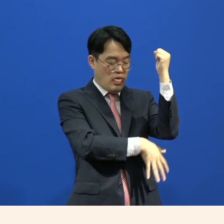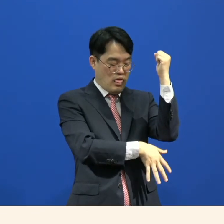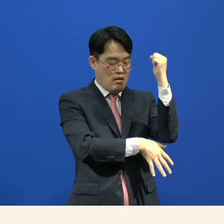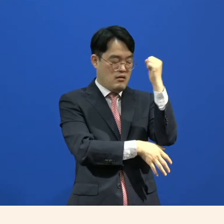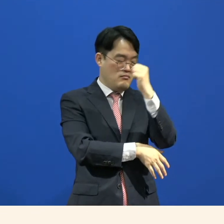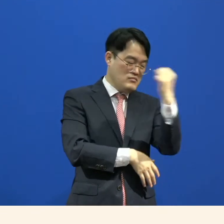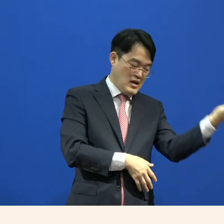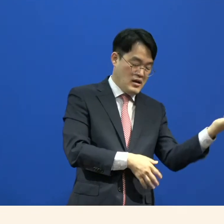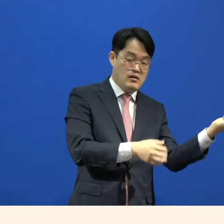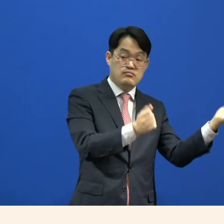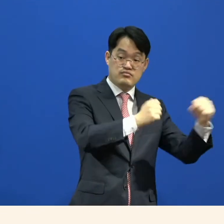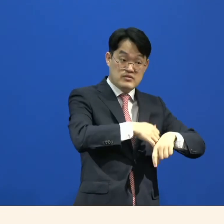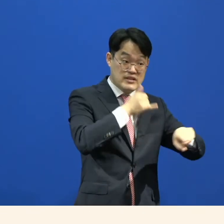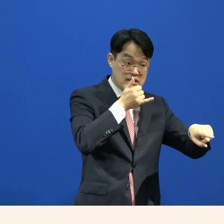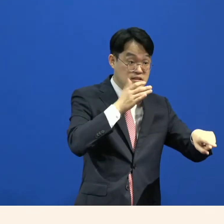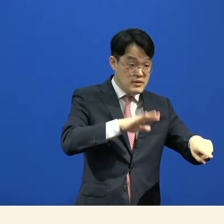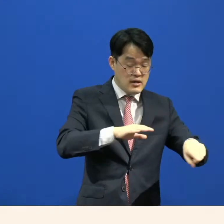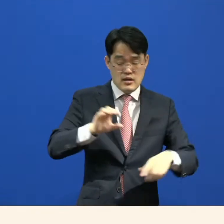흔들리지 않습니다.